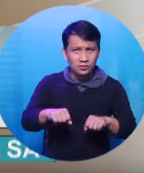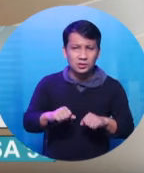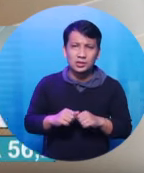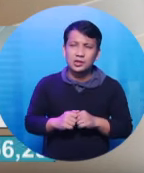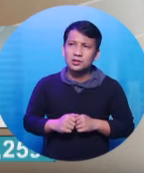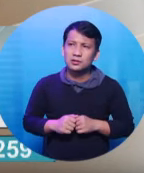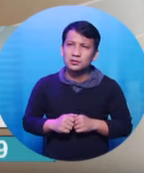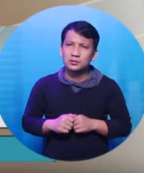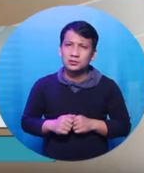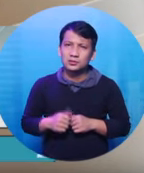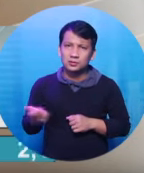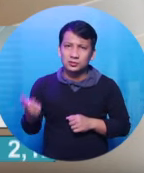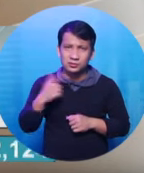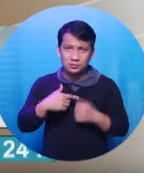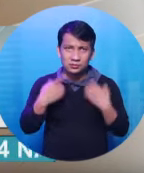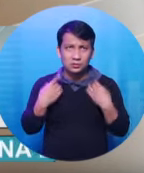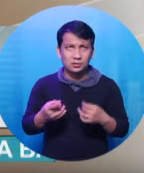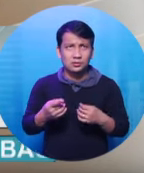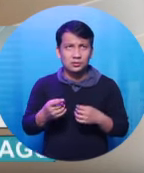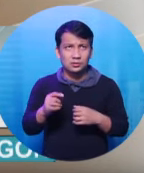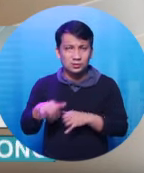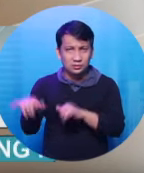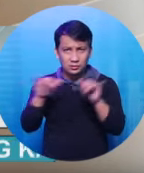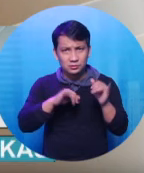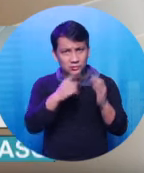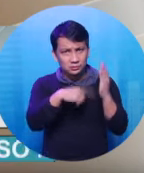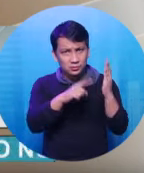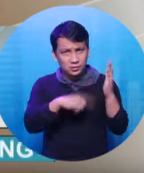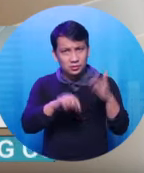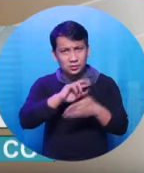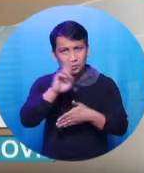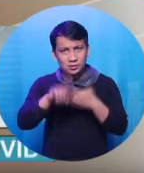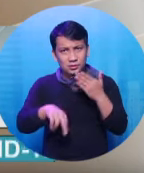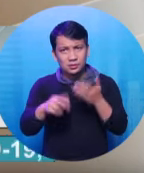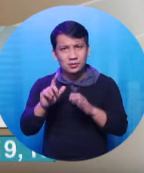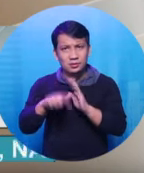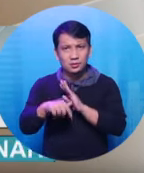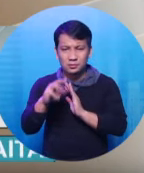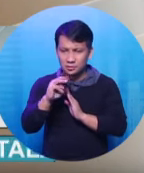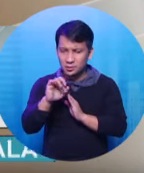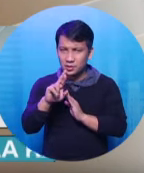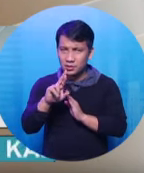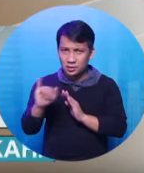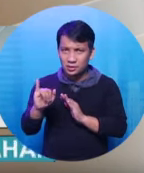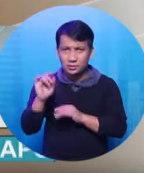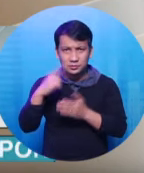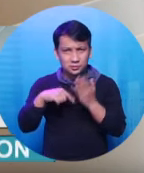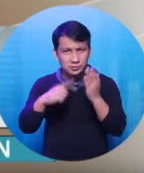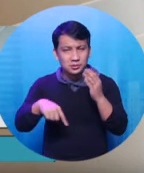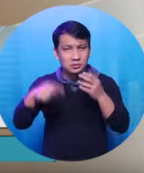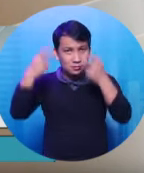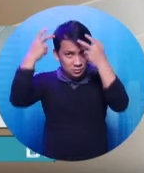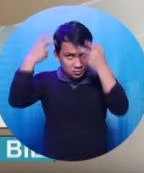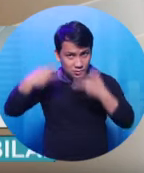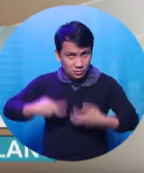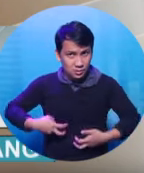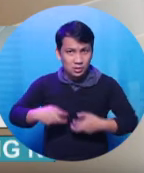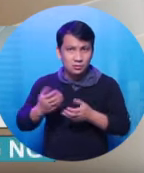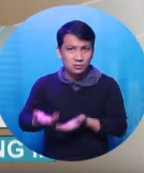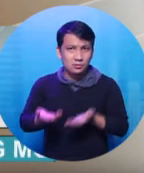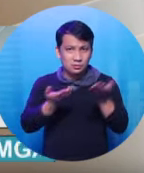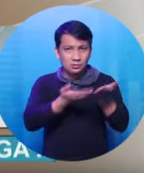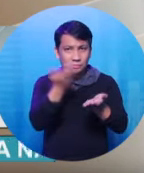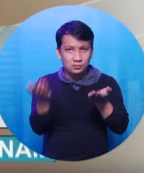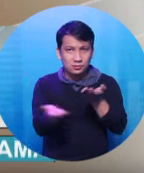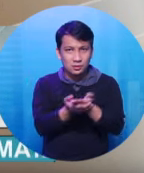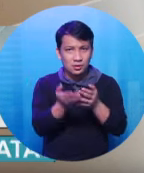po, magpagamot kayo. Yung titignan natin yung result ng X-ray, MRI, kung kinakailangan, CT scan, and then isumiti po natin yan